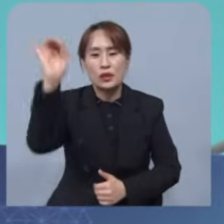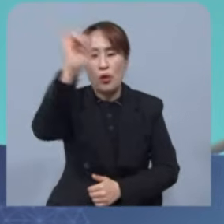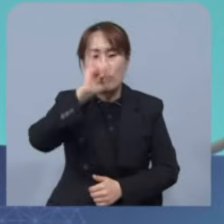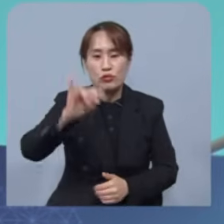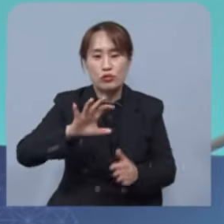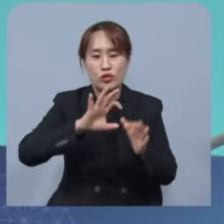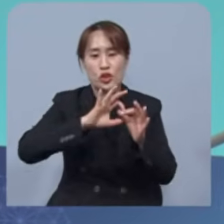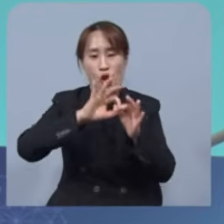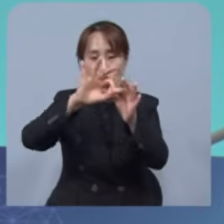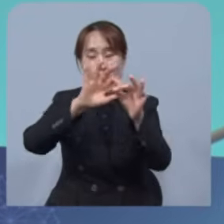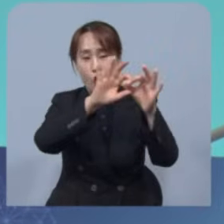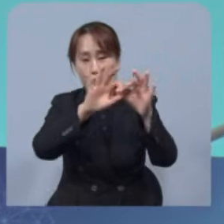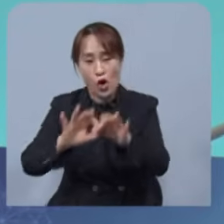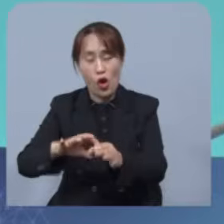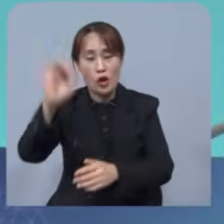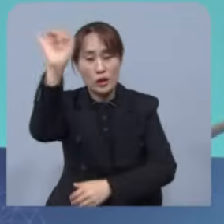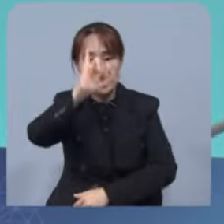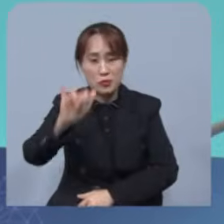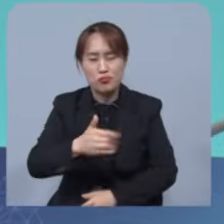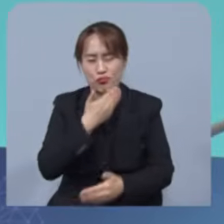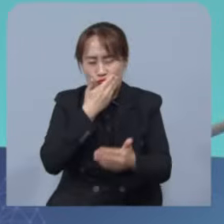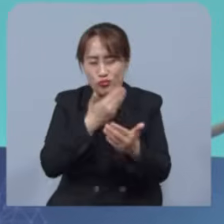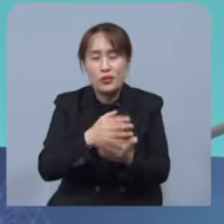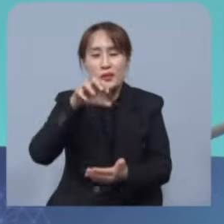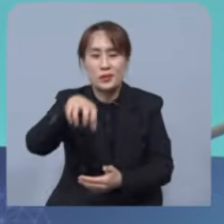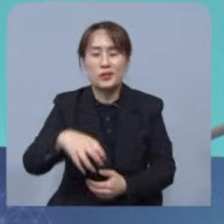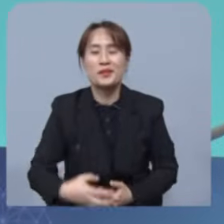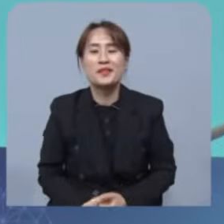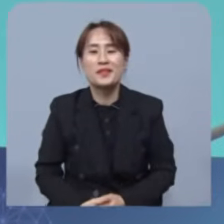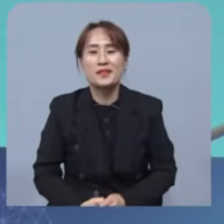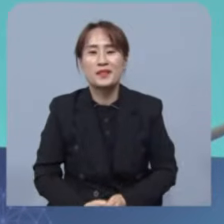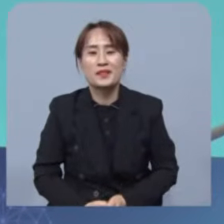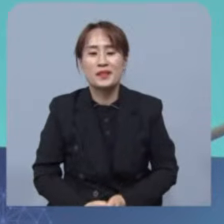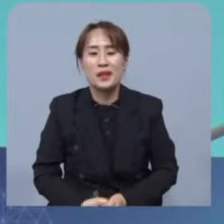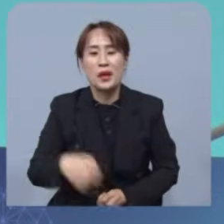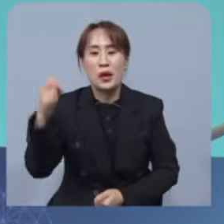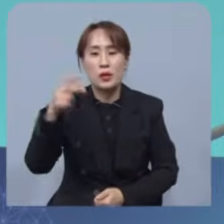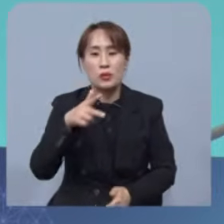잇는 한반도의 전략적 요충지였습니다.